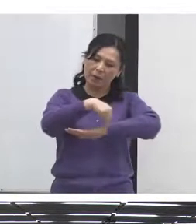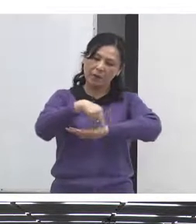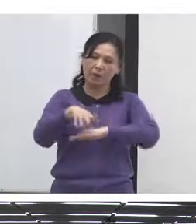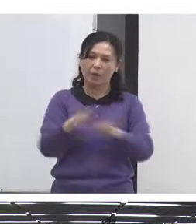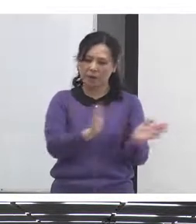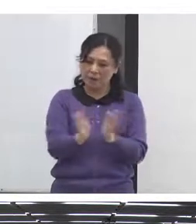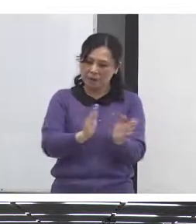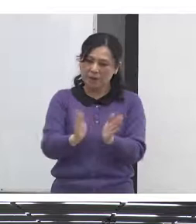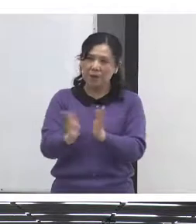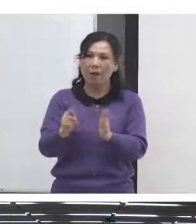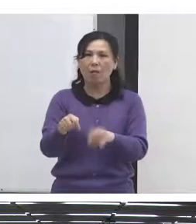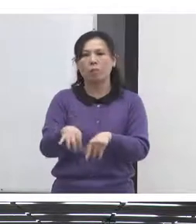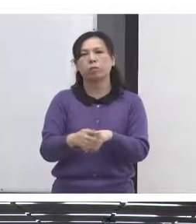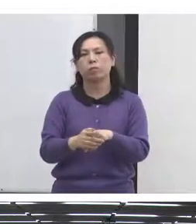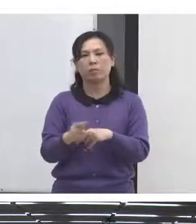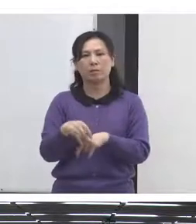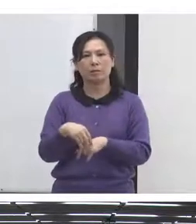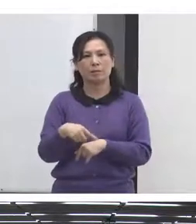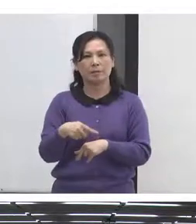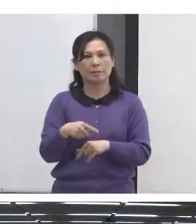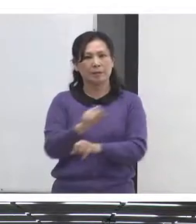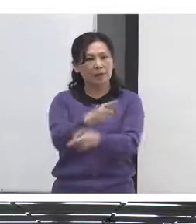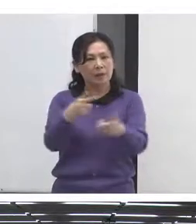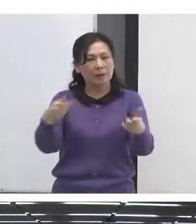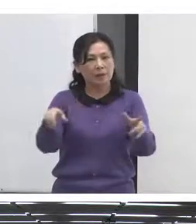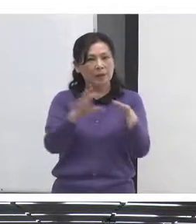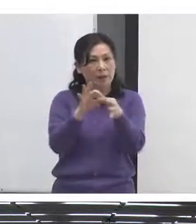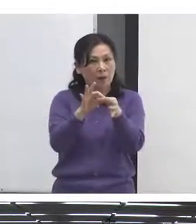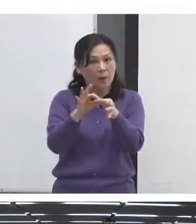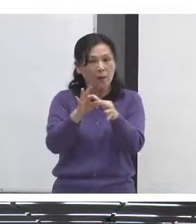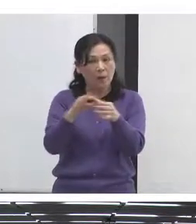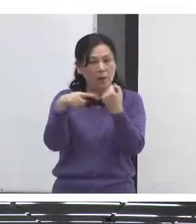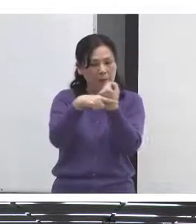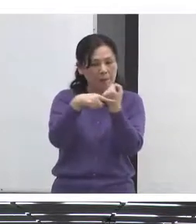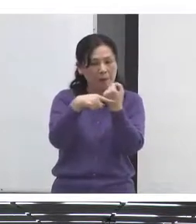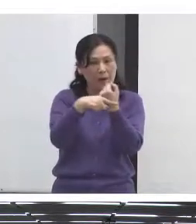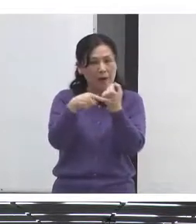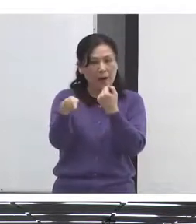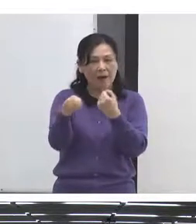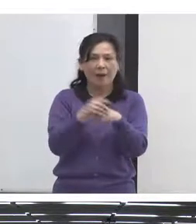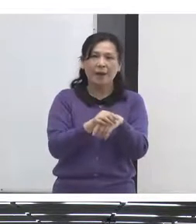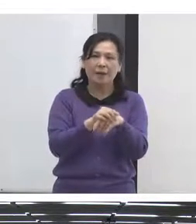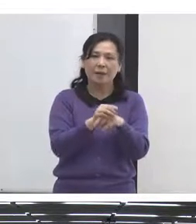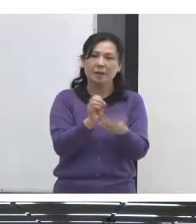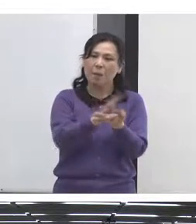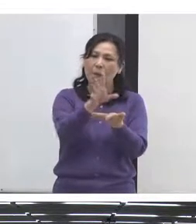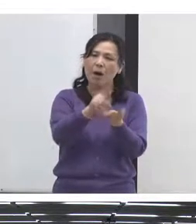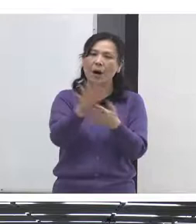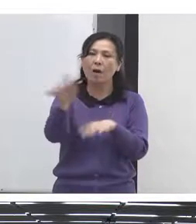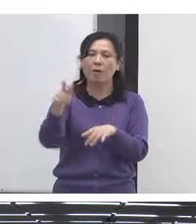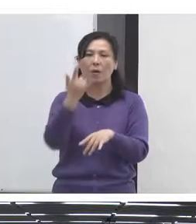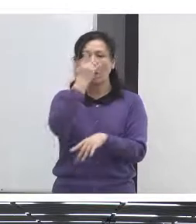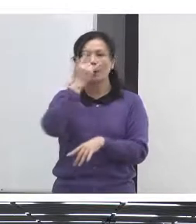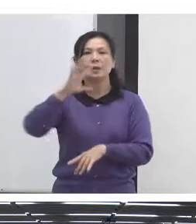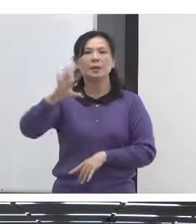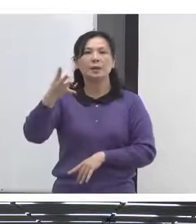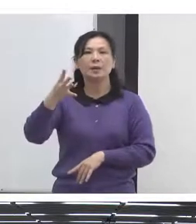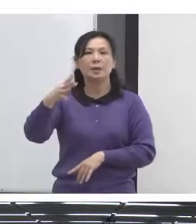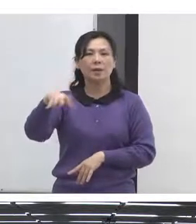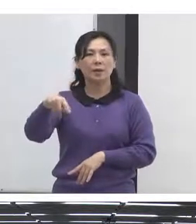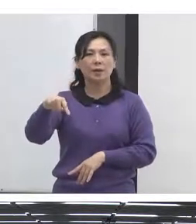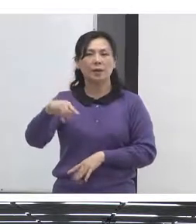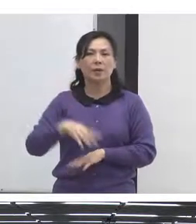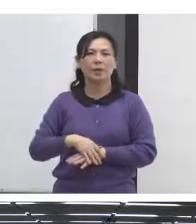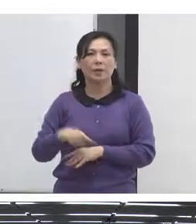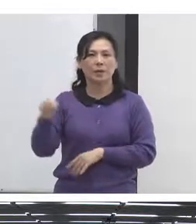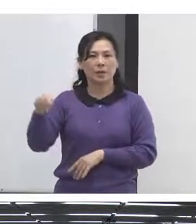研究成果。那各个相关的这些研究 case study 呢，都是由一个德国的主要的一个